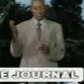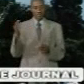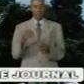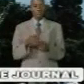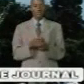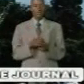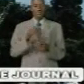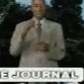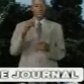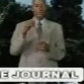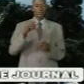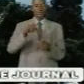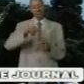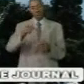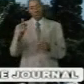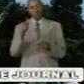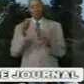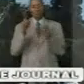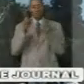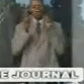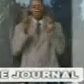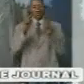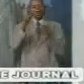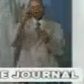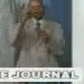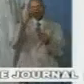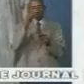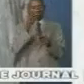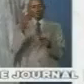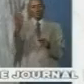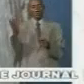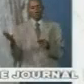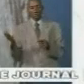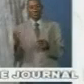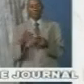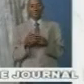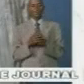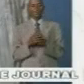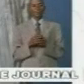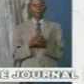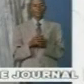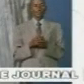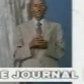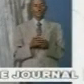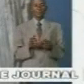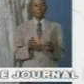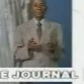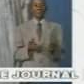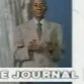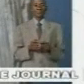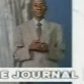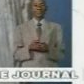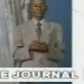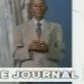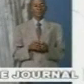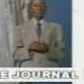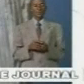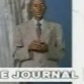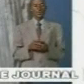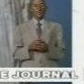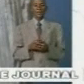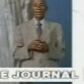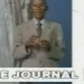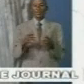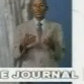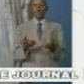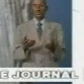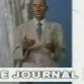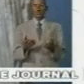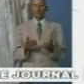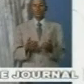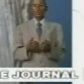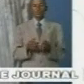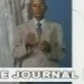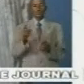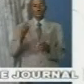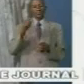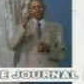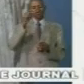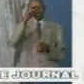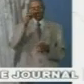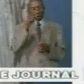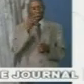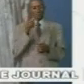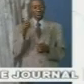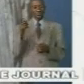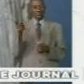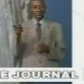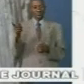grecque. La francophonie a hérité les valeurs démocratique et la philosophie humaniste qu'elle défend de la Grèce.